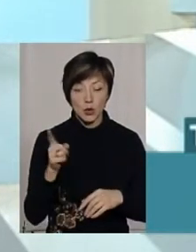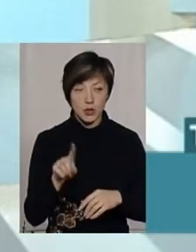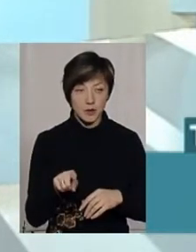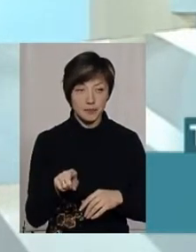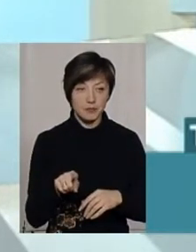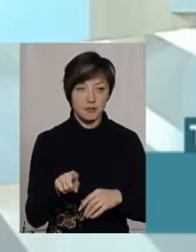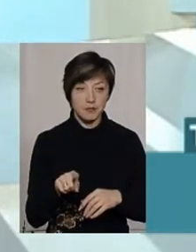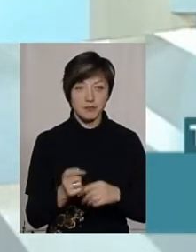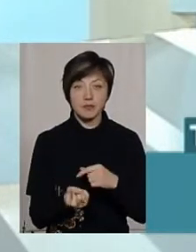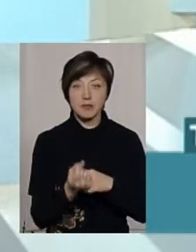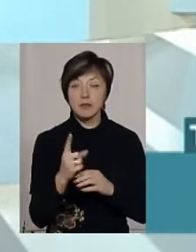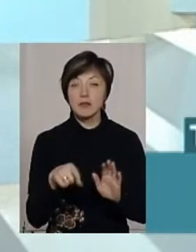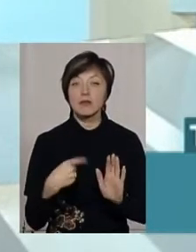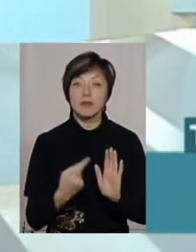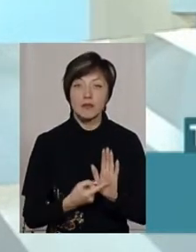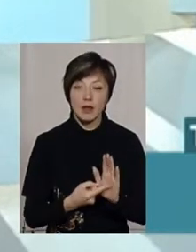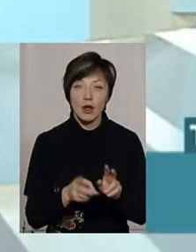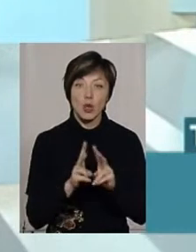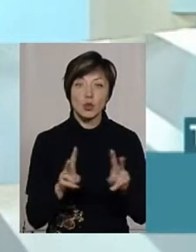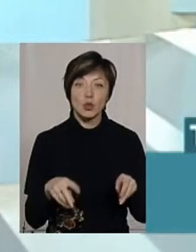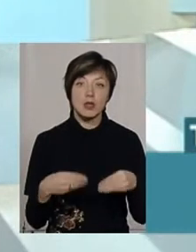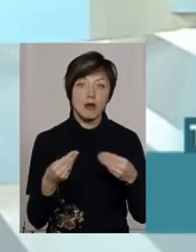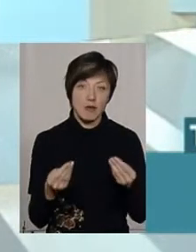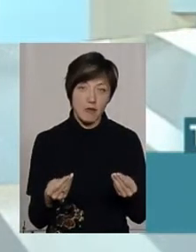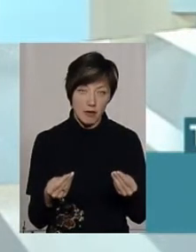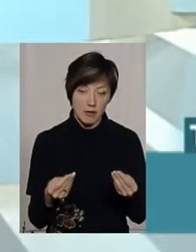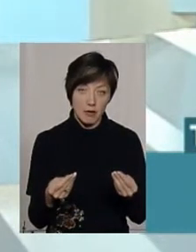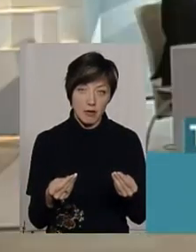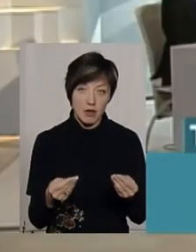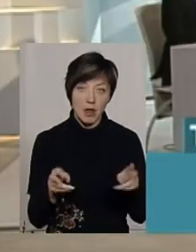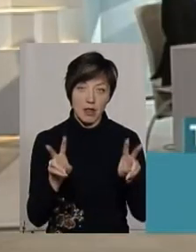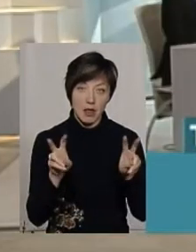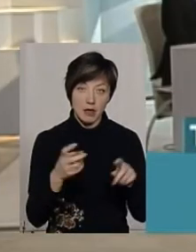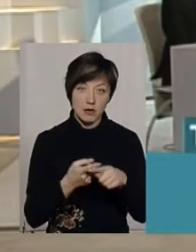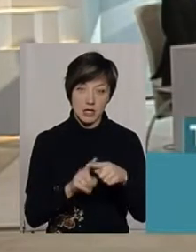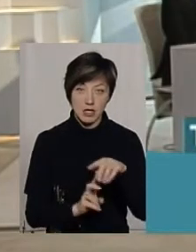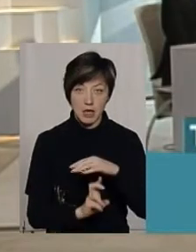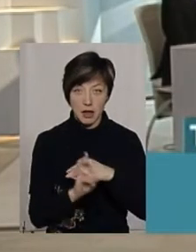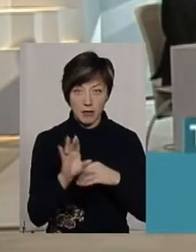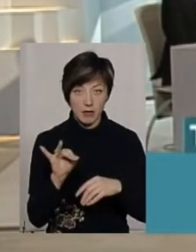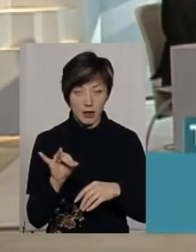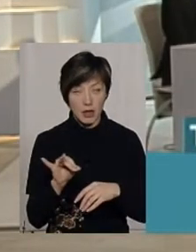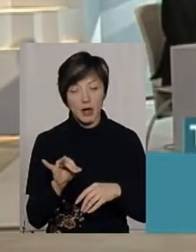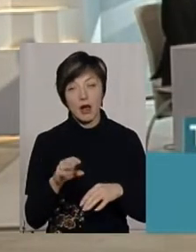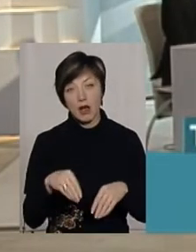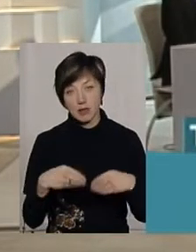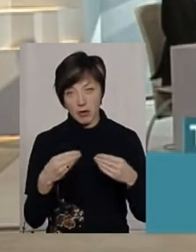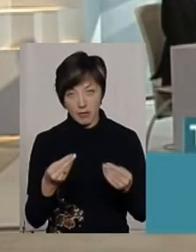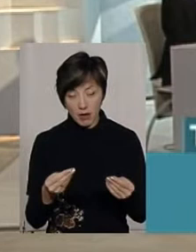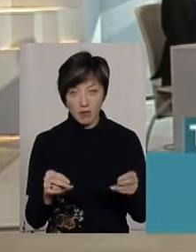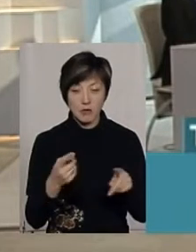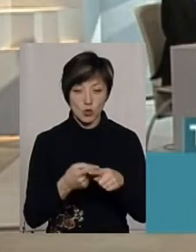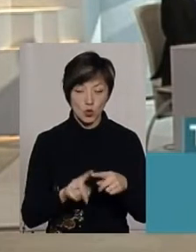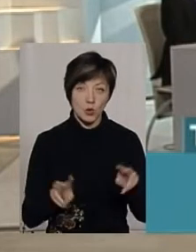тоді виникає питання, а хто давав назву цієї церкви? А давав